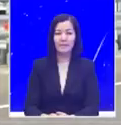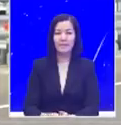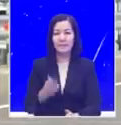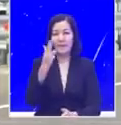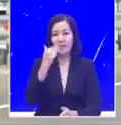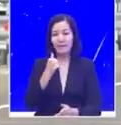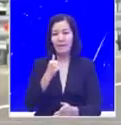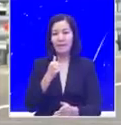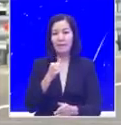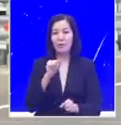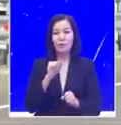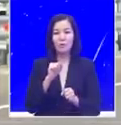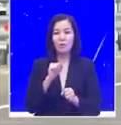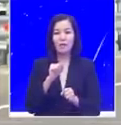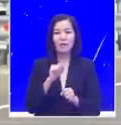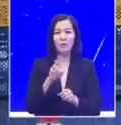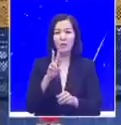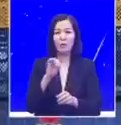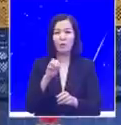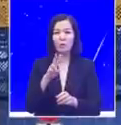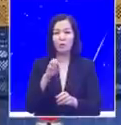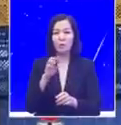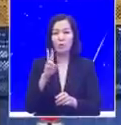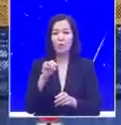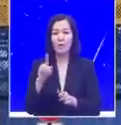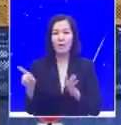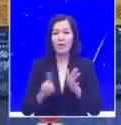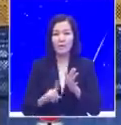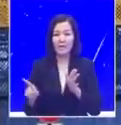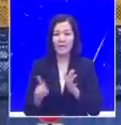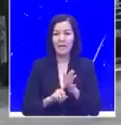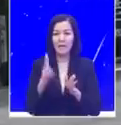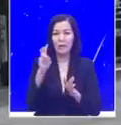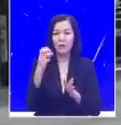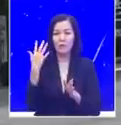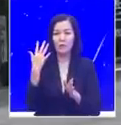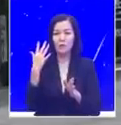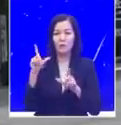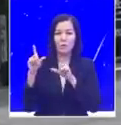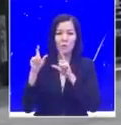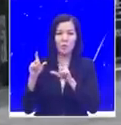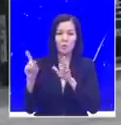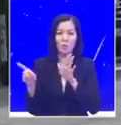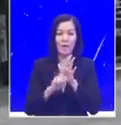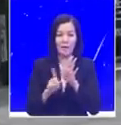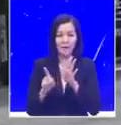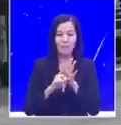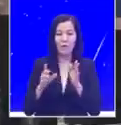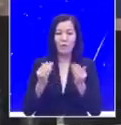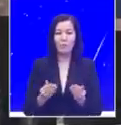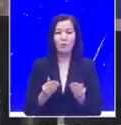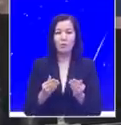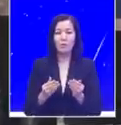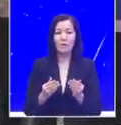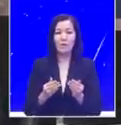Әдеттегі қозғалысы тоқтамайтын нұр жолы өткізу бекеті. Жайгынның өзінде мұнда күніне 200-ден аса жүк көлігі ары-бері өтетін. Бүгінде